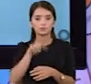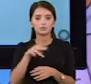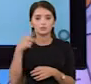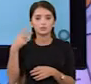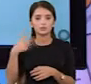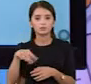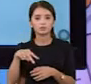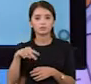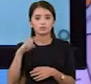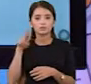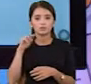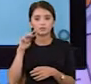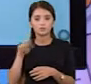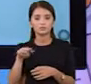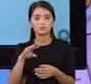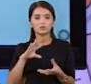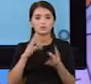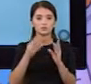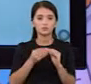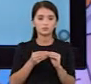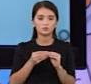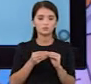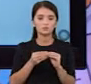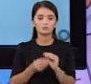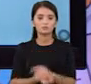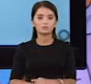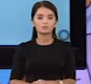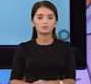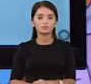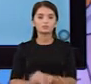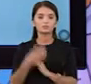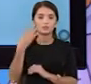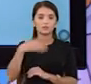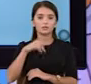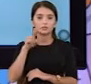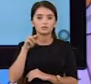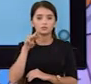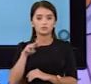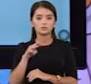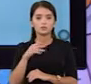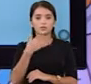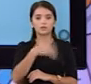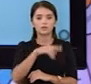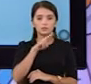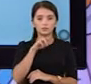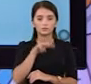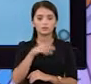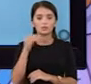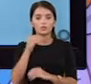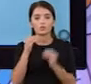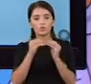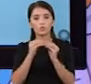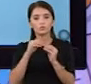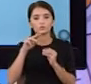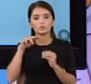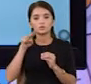20 desimetrning yig'indisi 40 desimetrga teng. 50 desimetr va 10